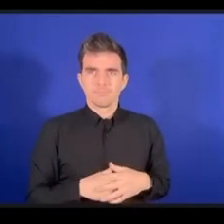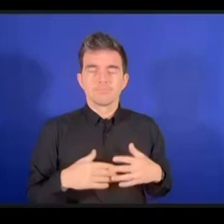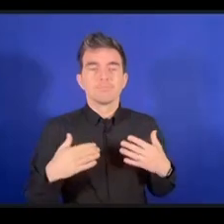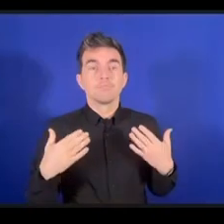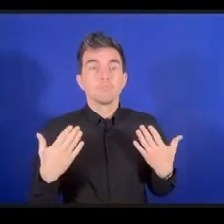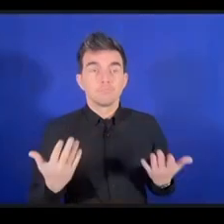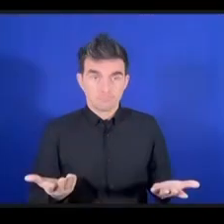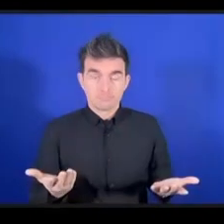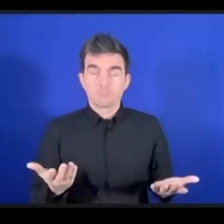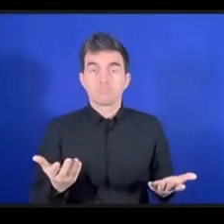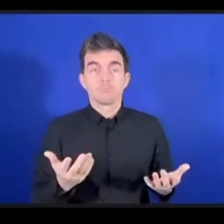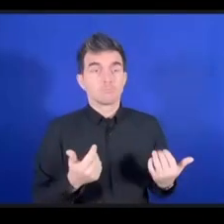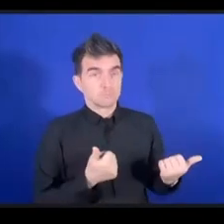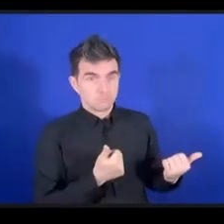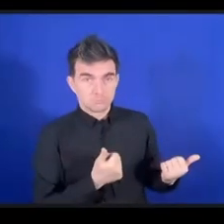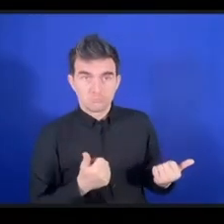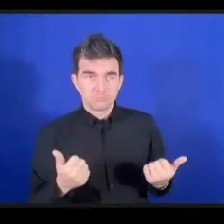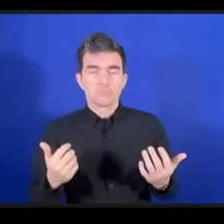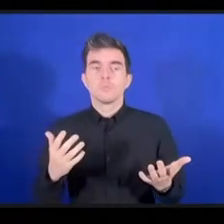不好意思，我们没有时间